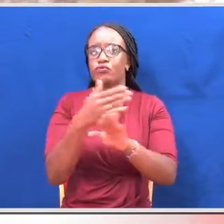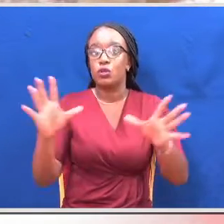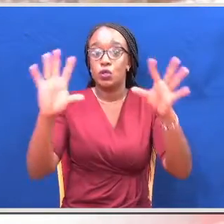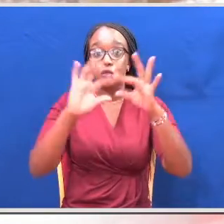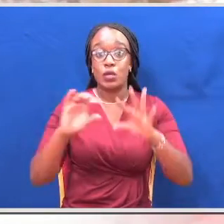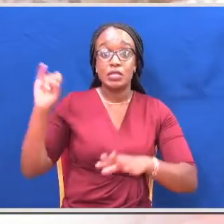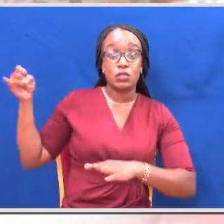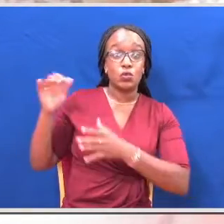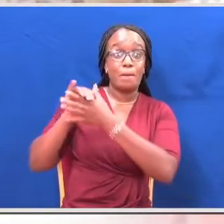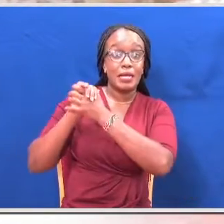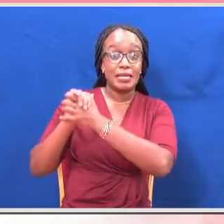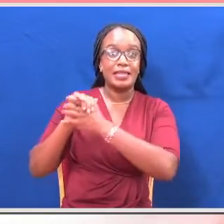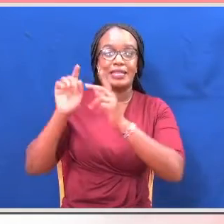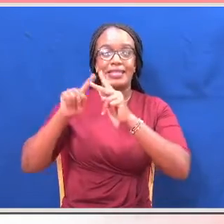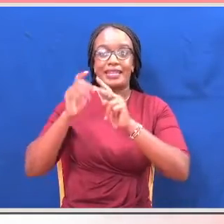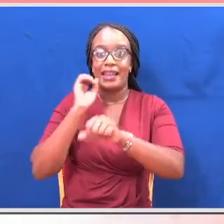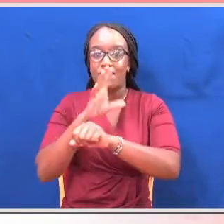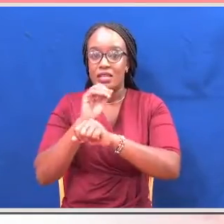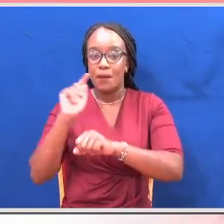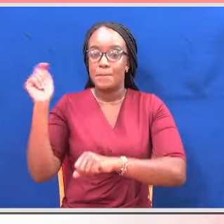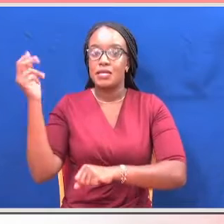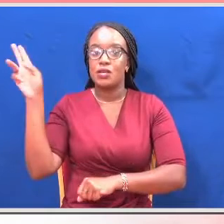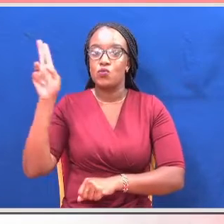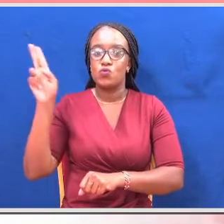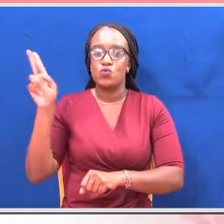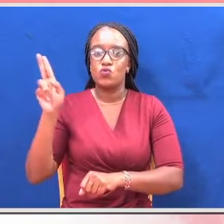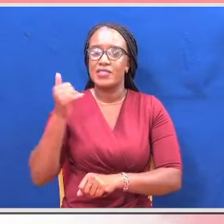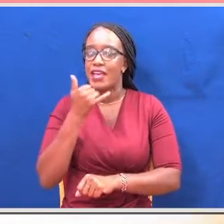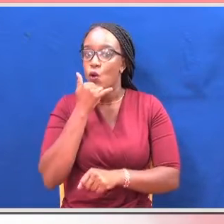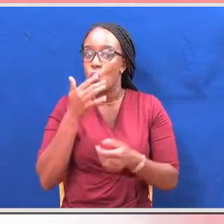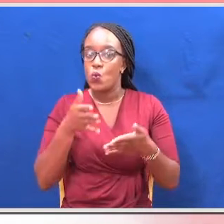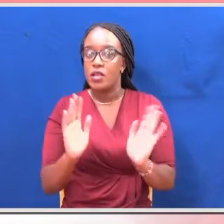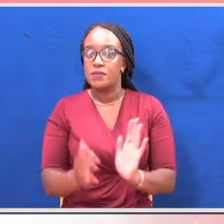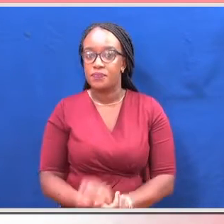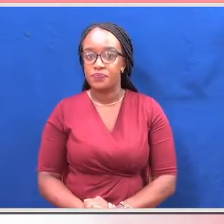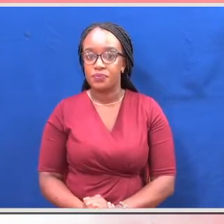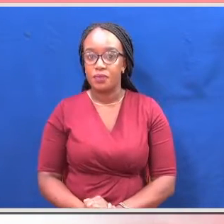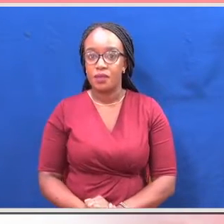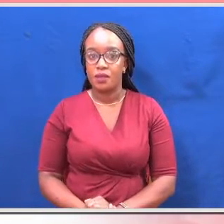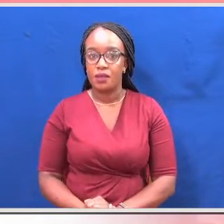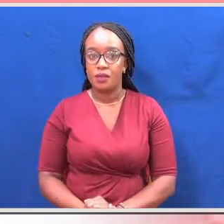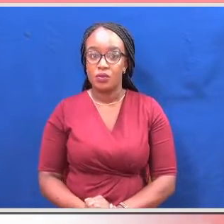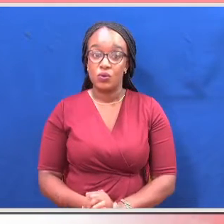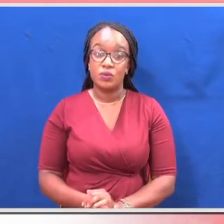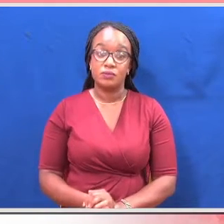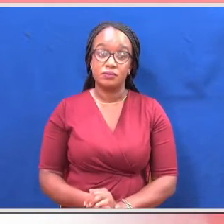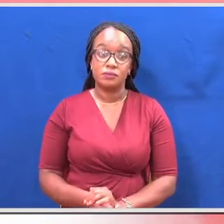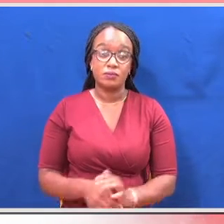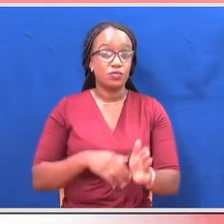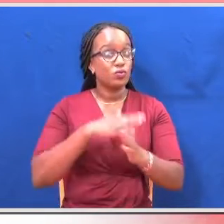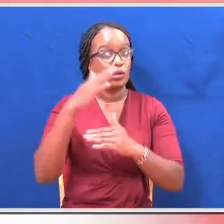kumadvise rais vibaya. There were moves or suggestions that he should be removed as